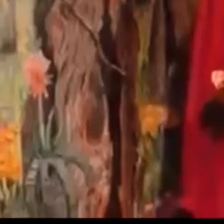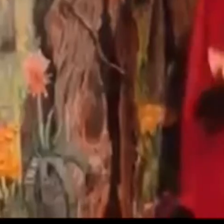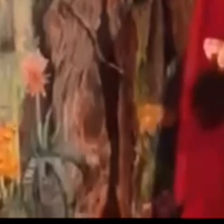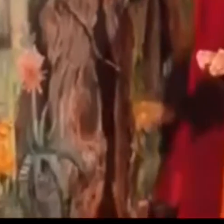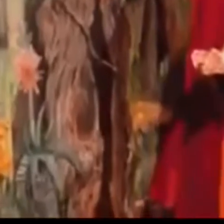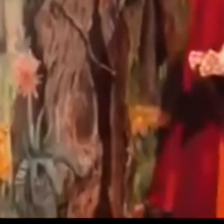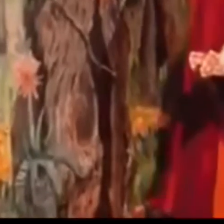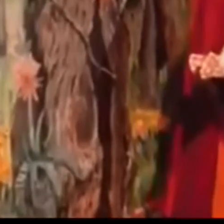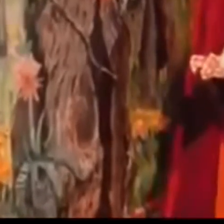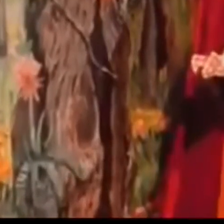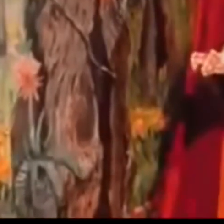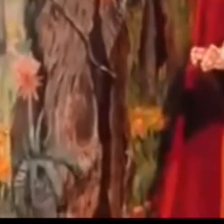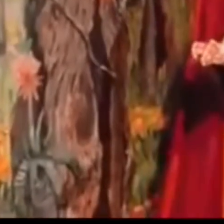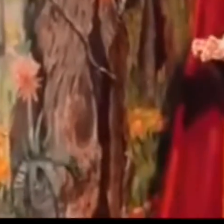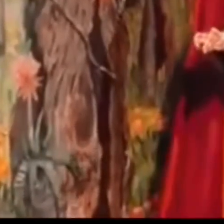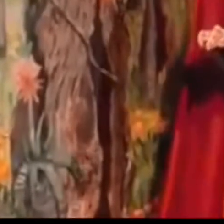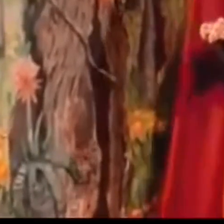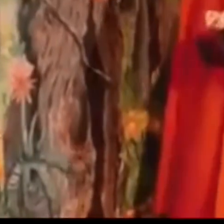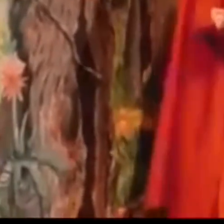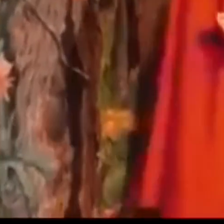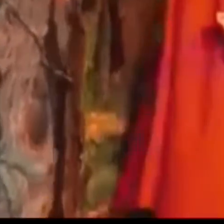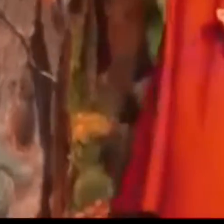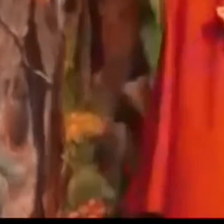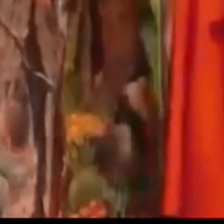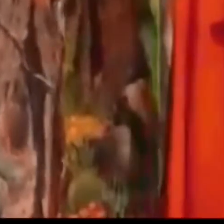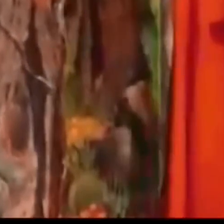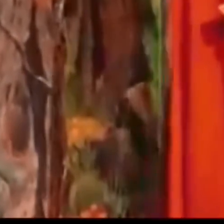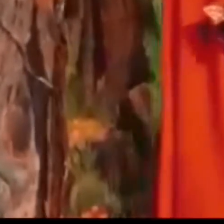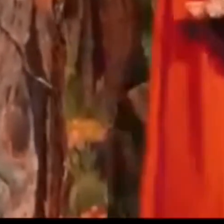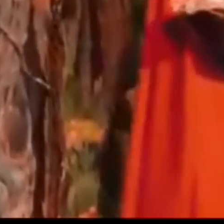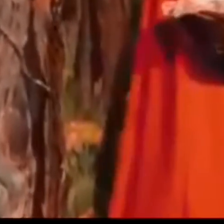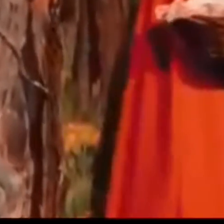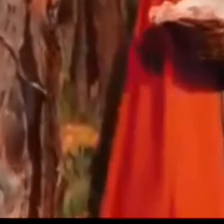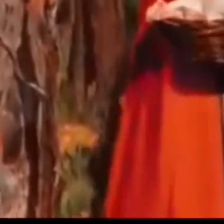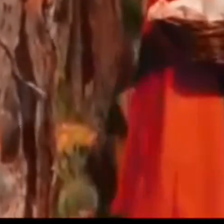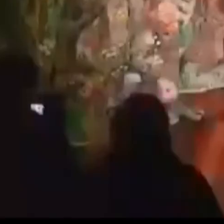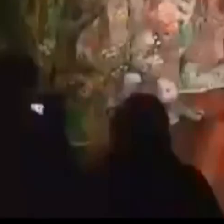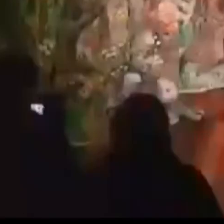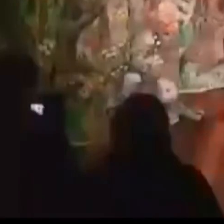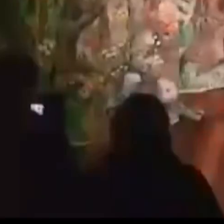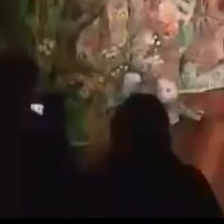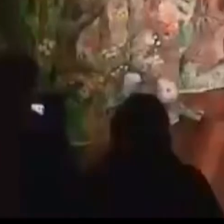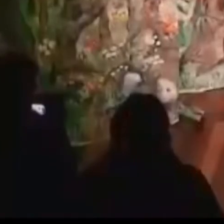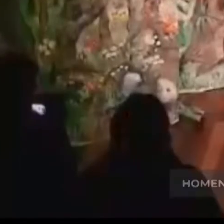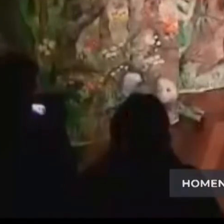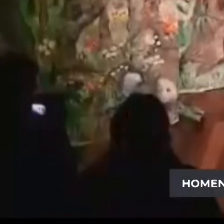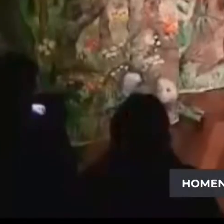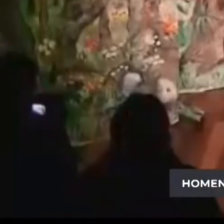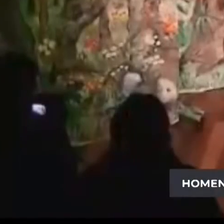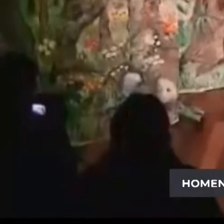tanta fame. Allora mi raccomando, su con le recce.